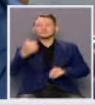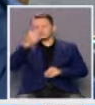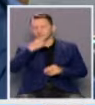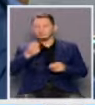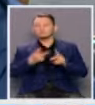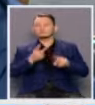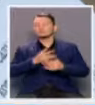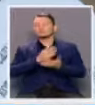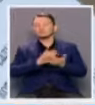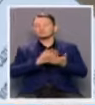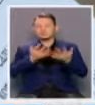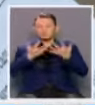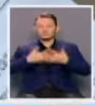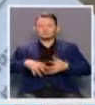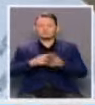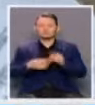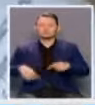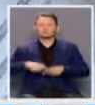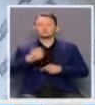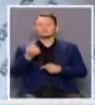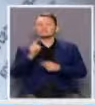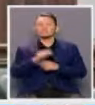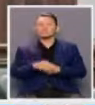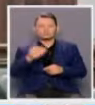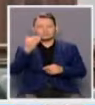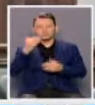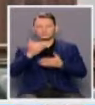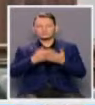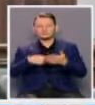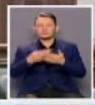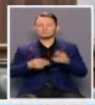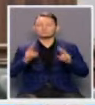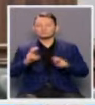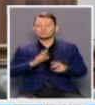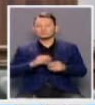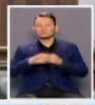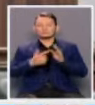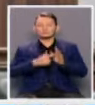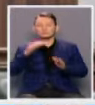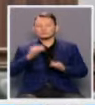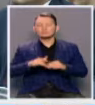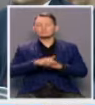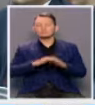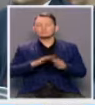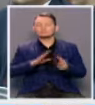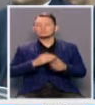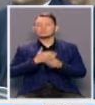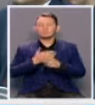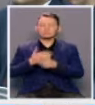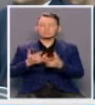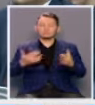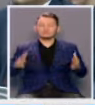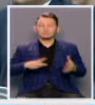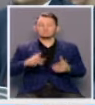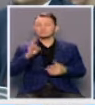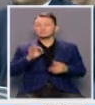жартыжылдығының қорытындысы бойынша өңірде 11 мыңнан астам электрондық сандық қолтаңба алынып, 17 мыңнан астам электрондық қызмет көрсетілген.